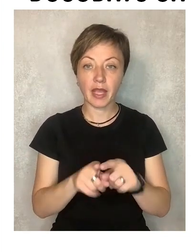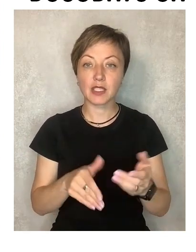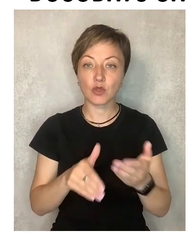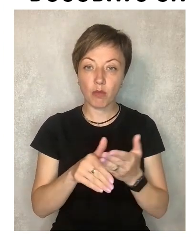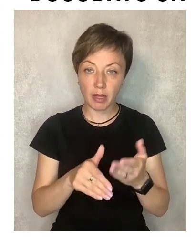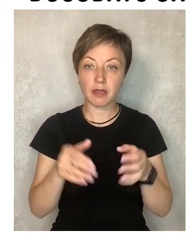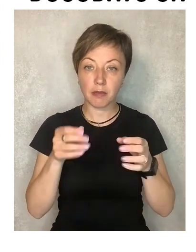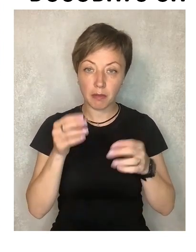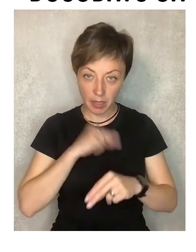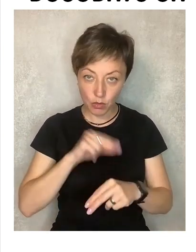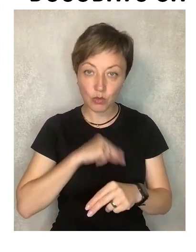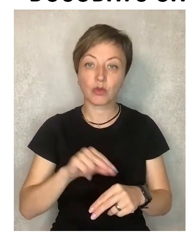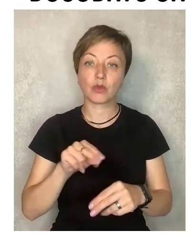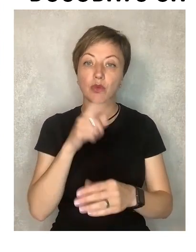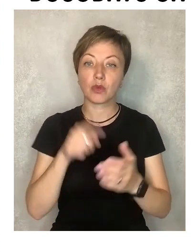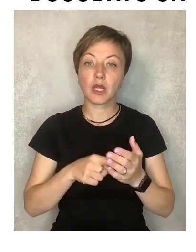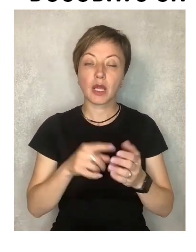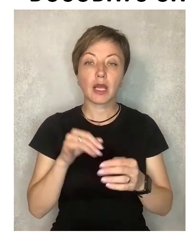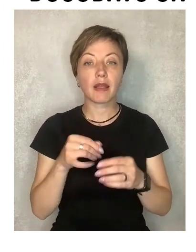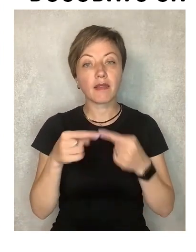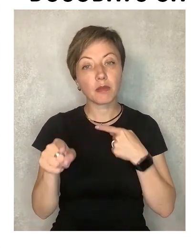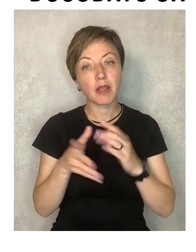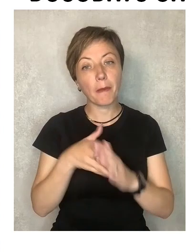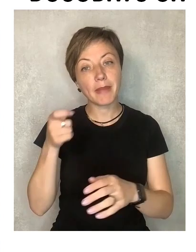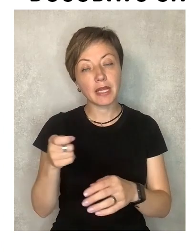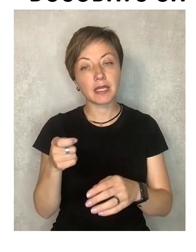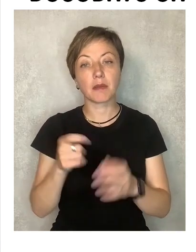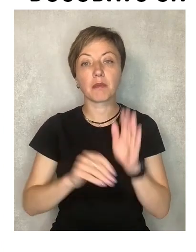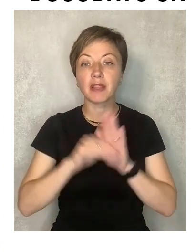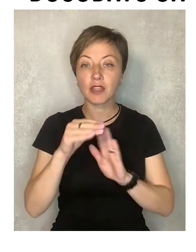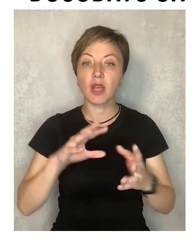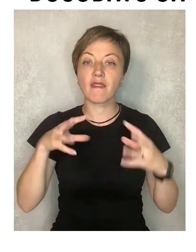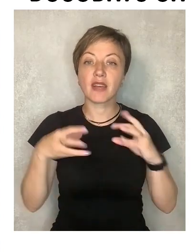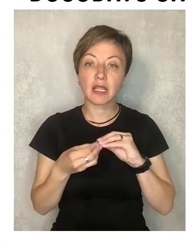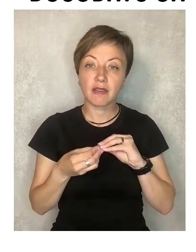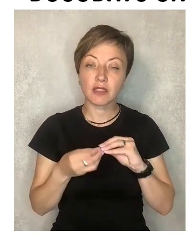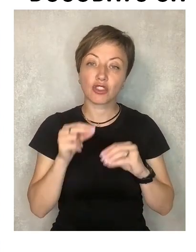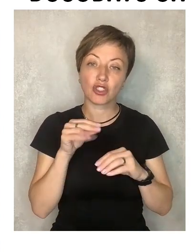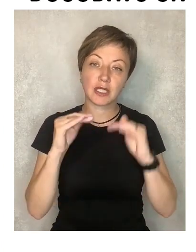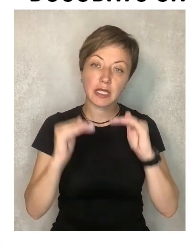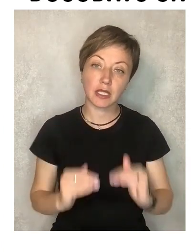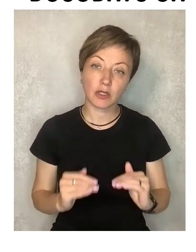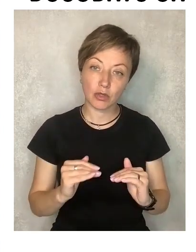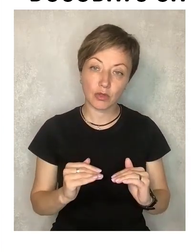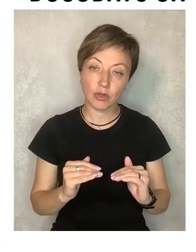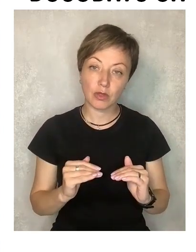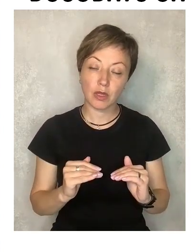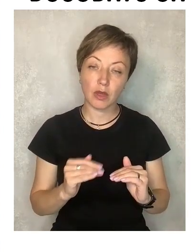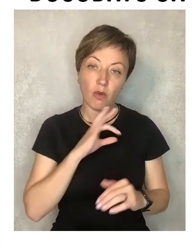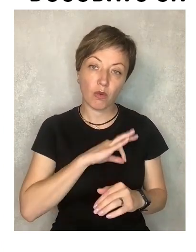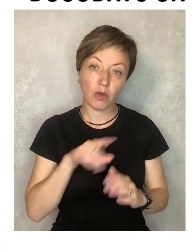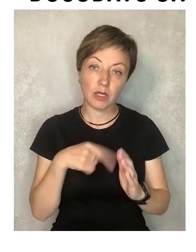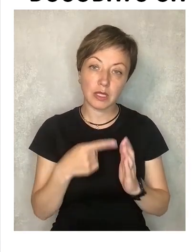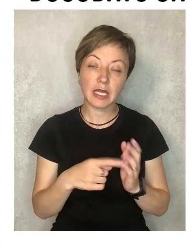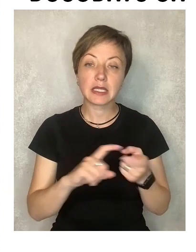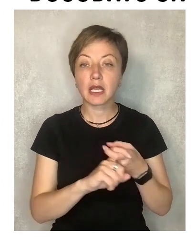І на відміну від петицій, чи підвищують вони ефективність, чи навпаки вони знижують? Залежить від того, як це